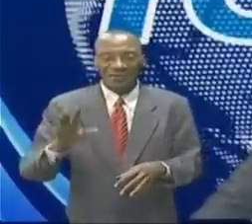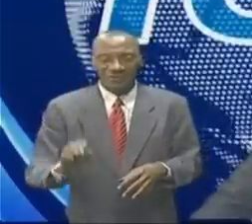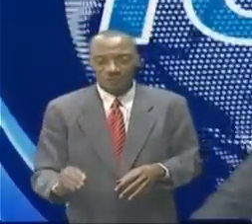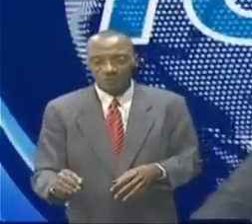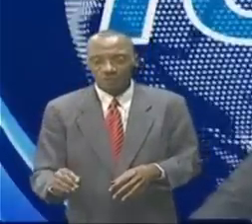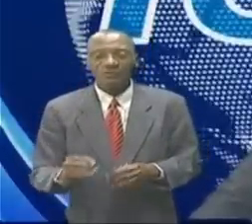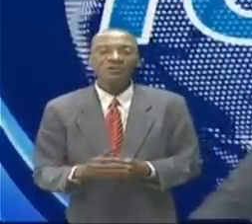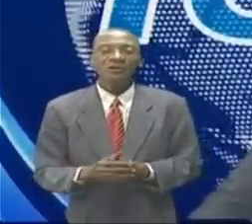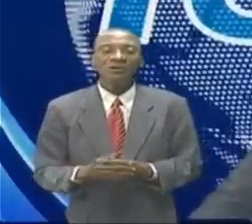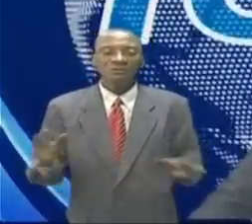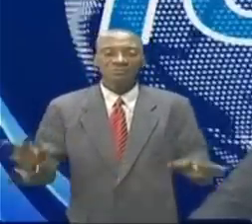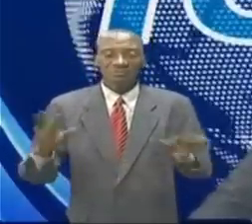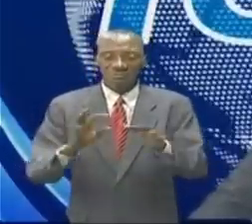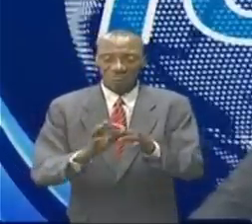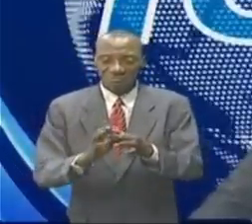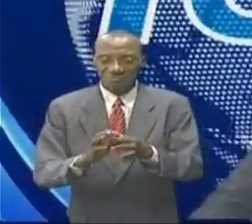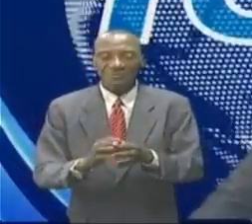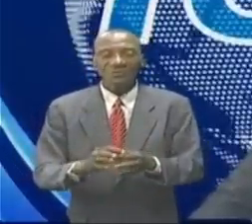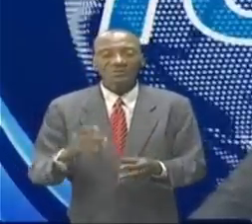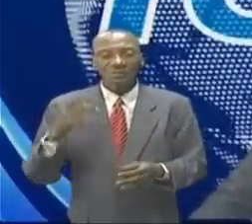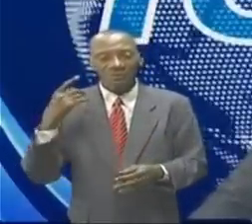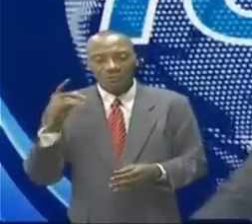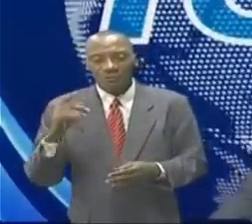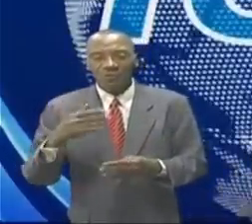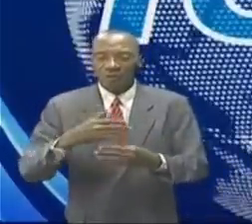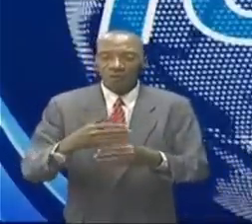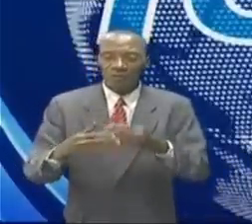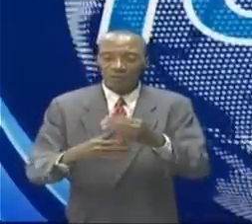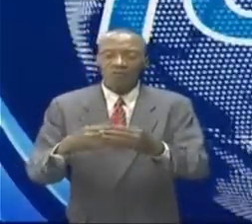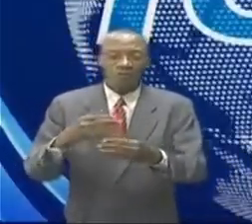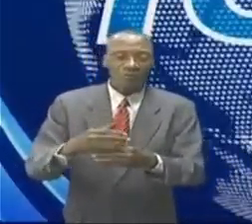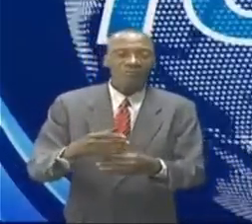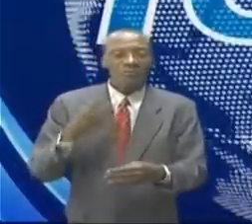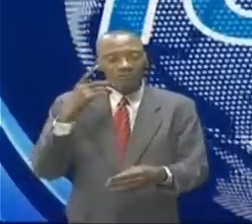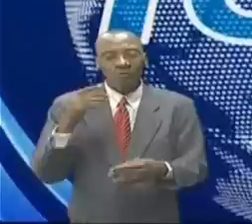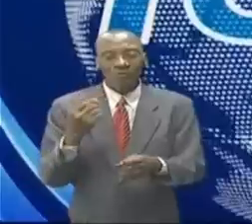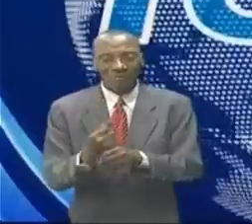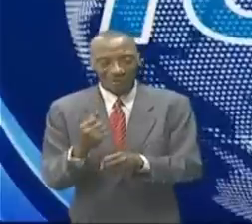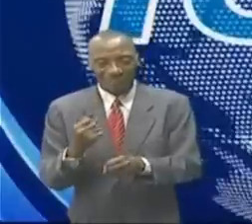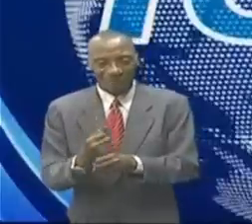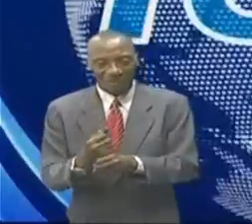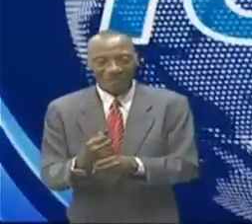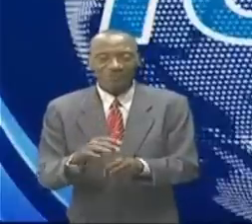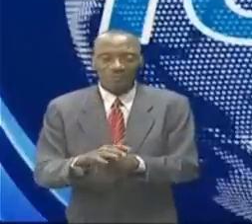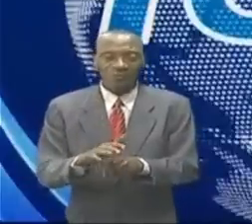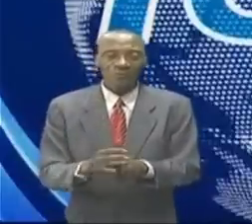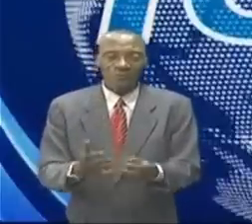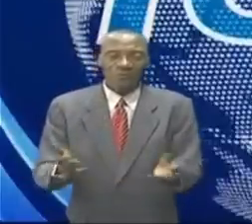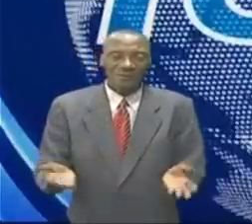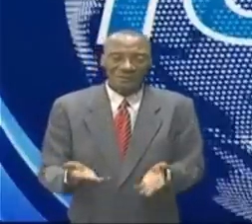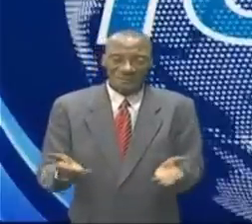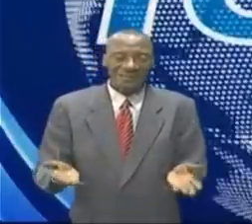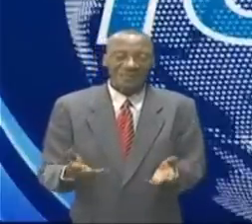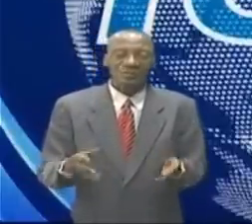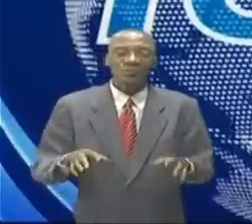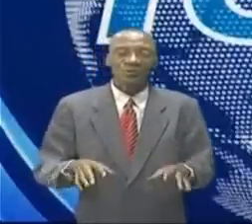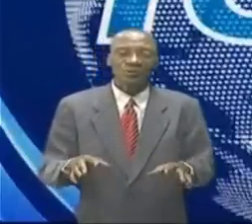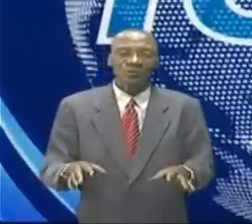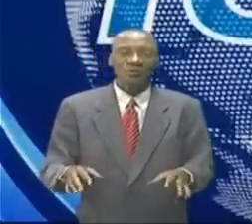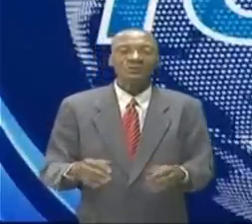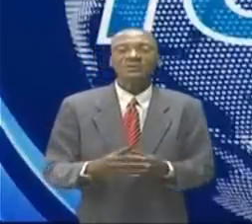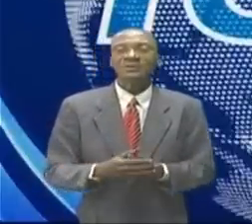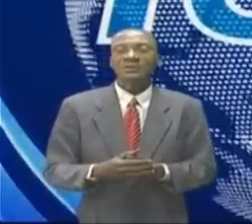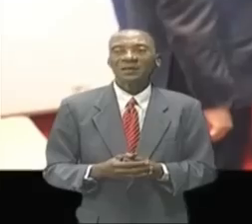des infrastructures dans les domaines de transport. C'était en présence du Premier ministre Jean-Sama Lukonde. Patrick Tondongo et bienvenue Lusala